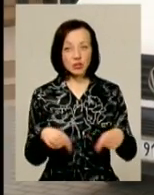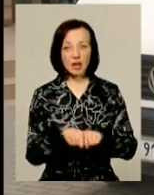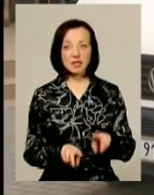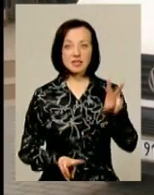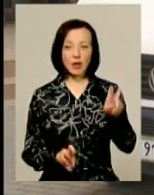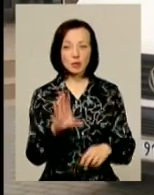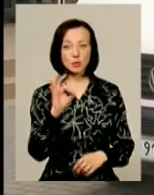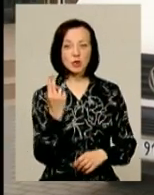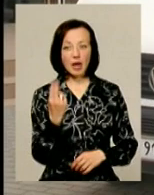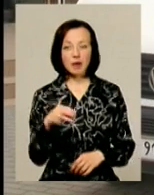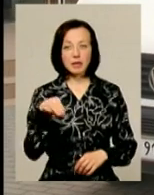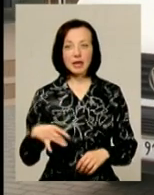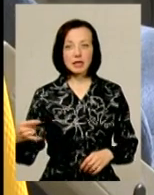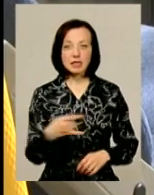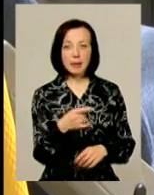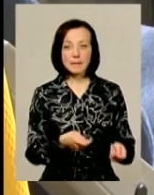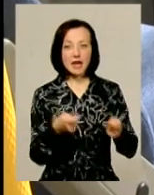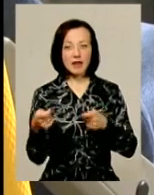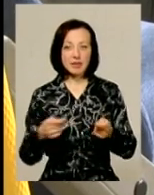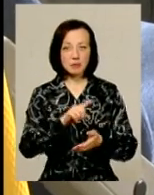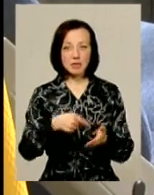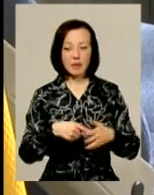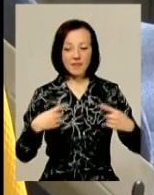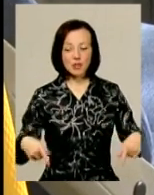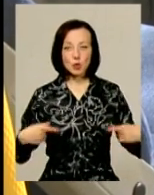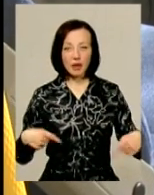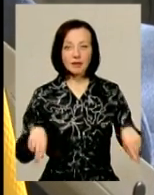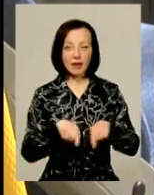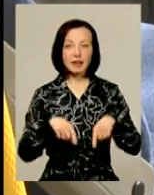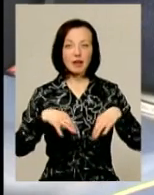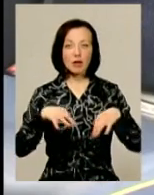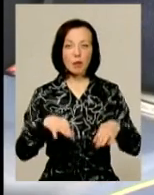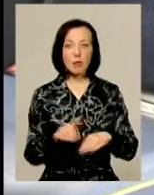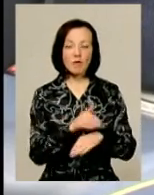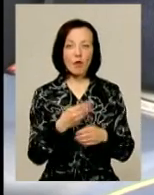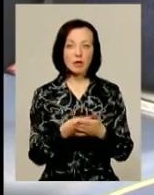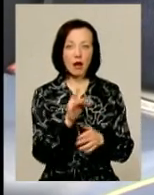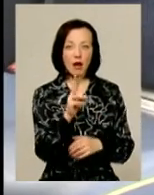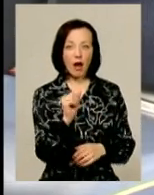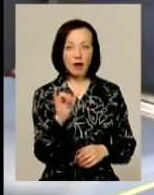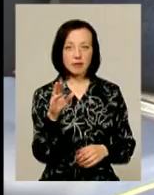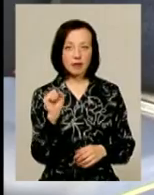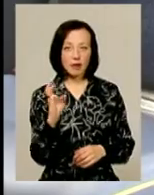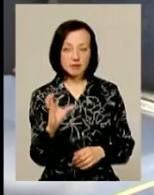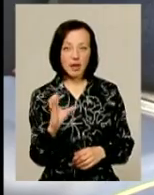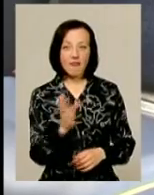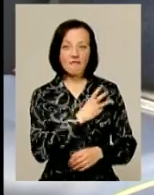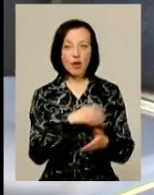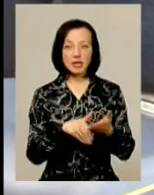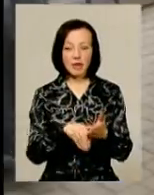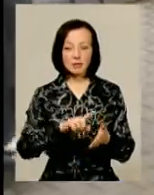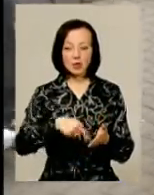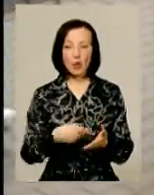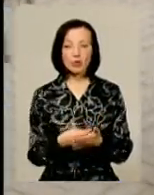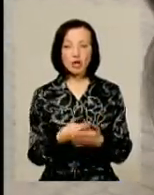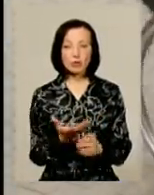званим соціальним таксі для перевезення містян-візочників. Про відповідний транспорт подбав благодійний фонд «Карітас» і волонтери. З міського ж